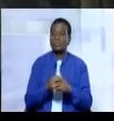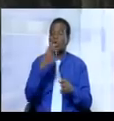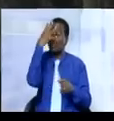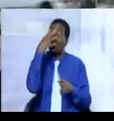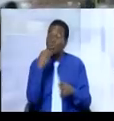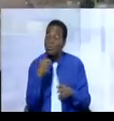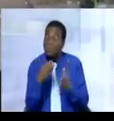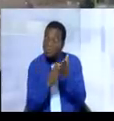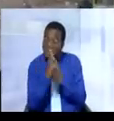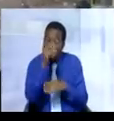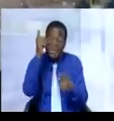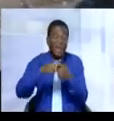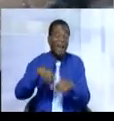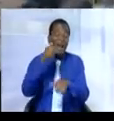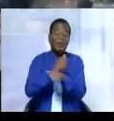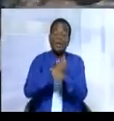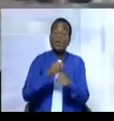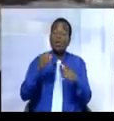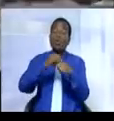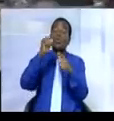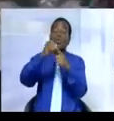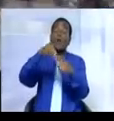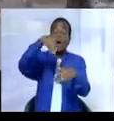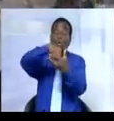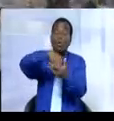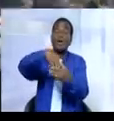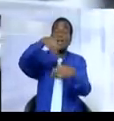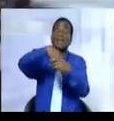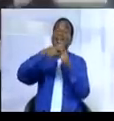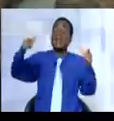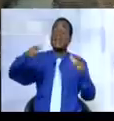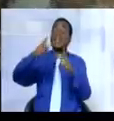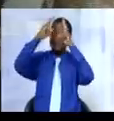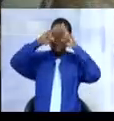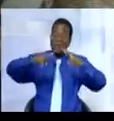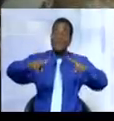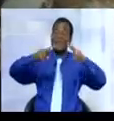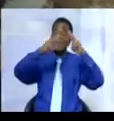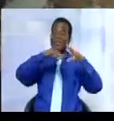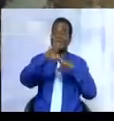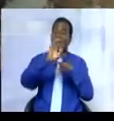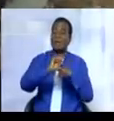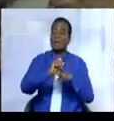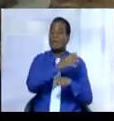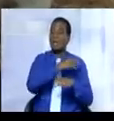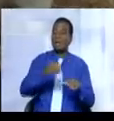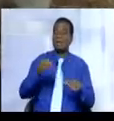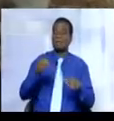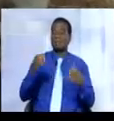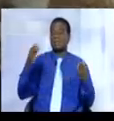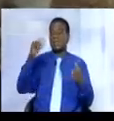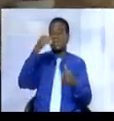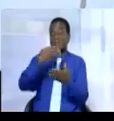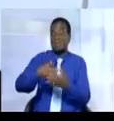à Abidjan ou encore dans les grandes villes de Côte d'Ivoire, un véritable casse-tête pour les populations. Des difficultés liées souvent au coût élevé des matériaux de